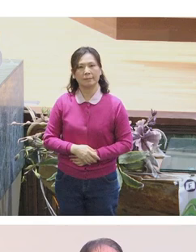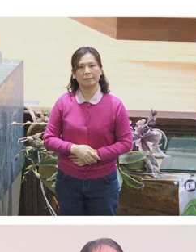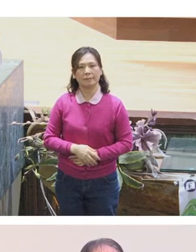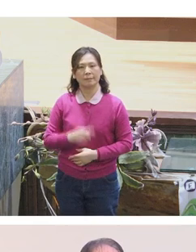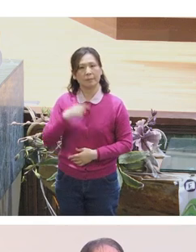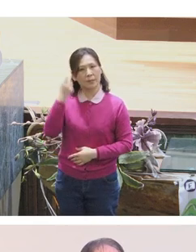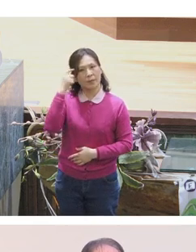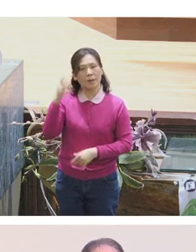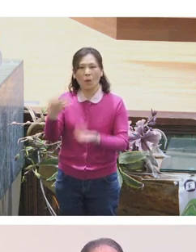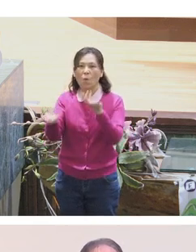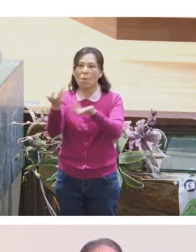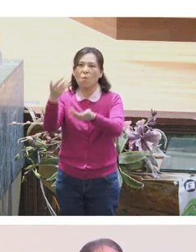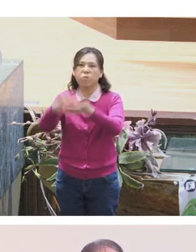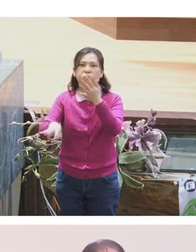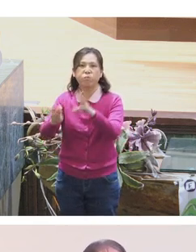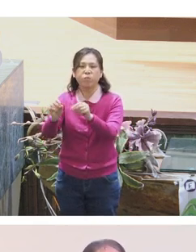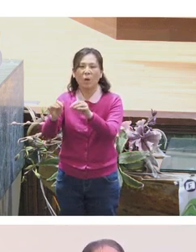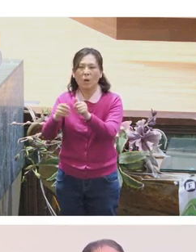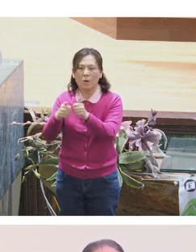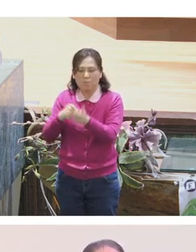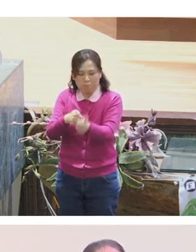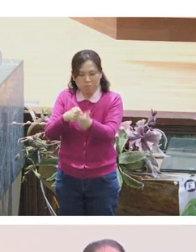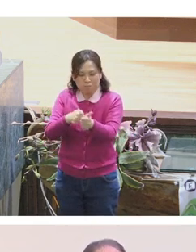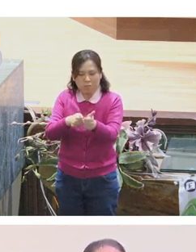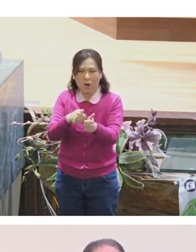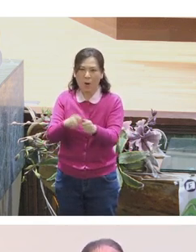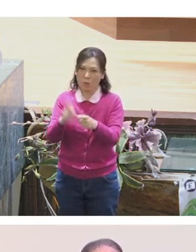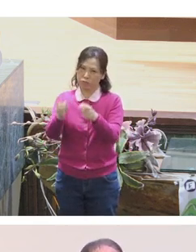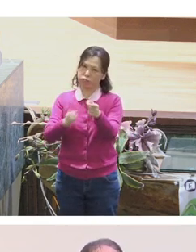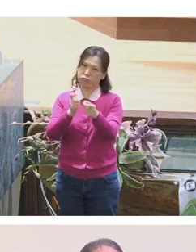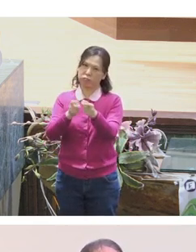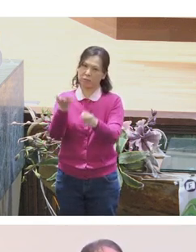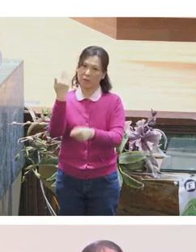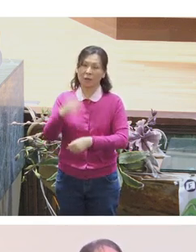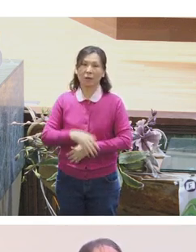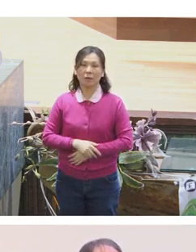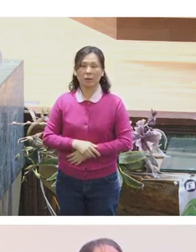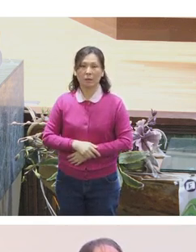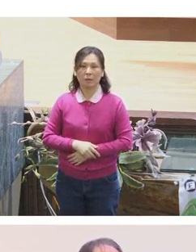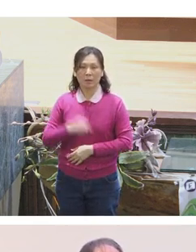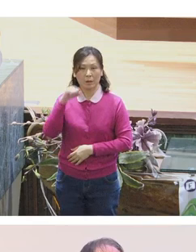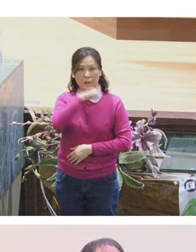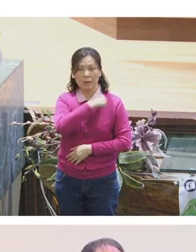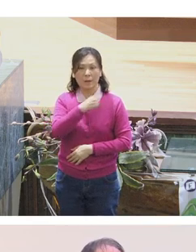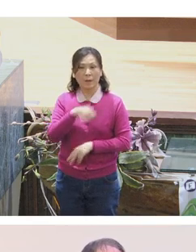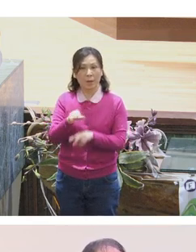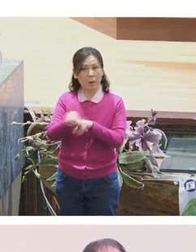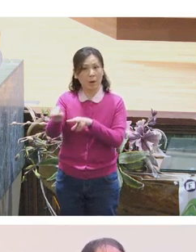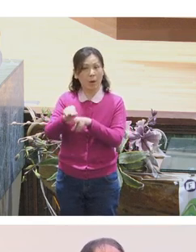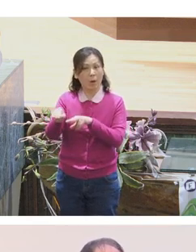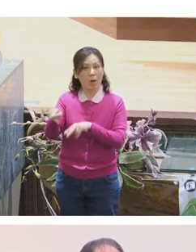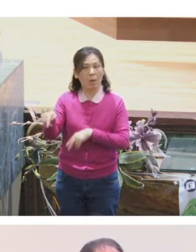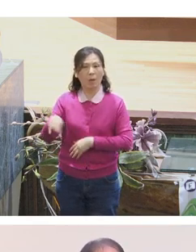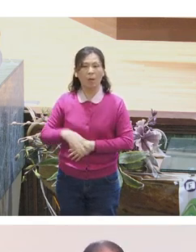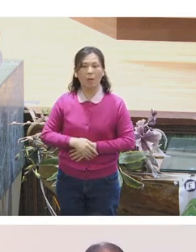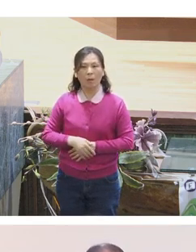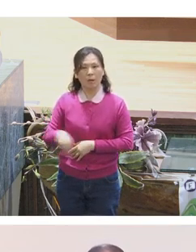追那个炉渣其实也追了十几年，所以现在台湾钢研他们真